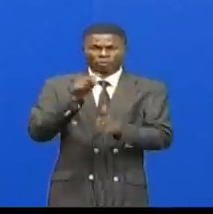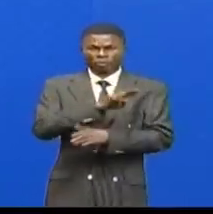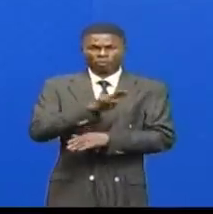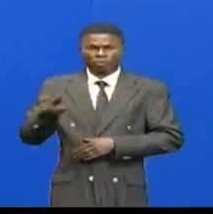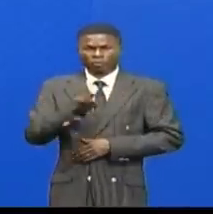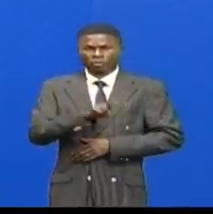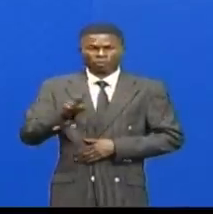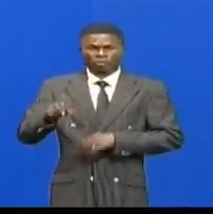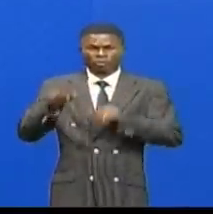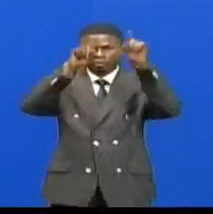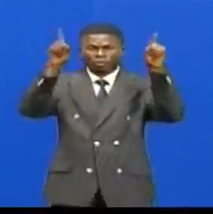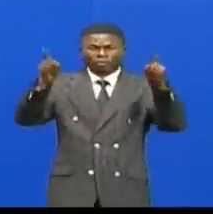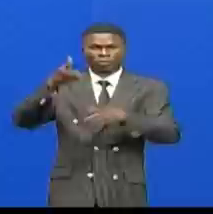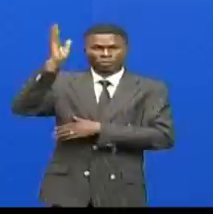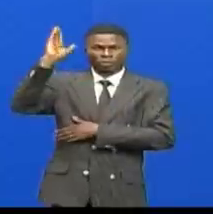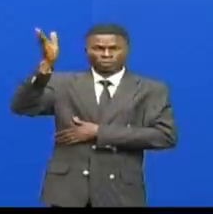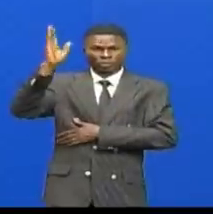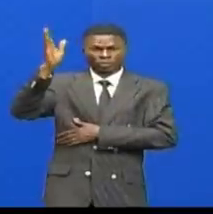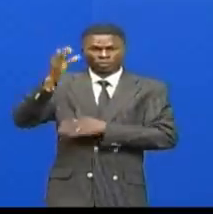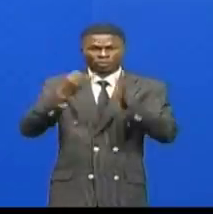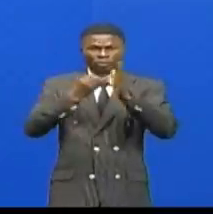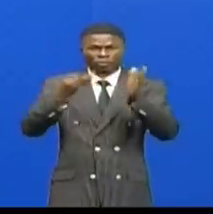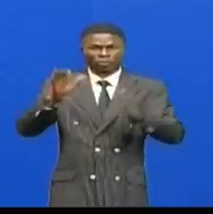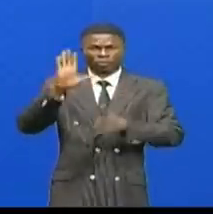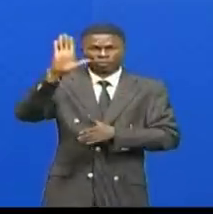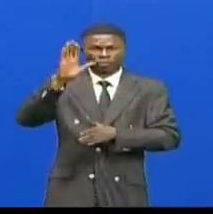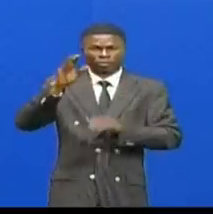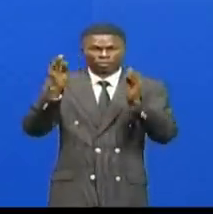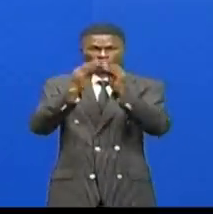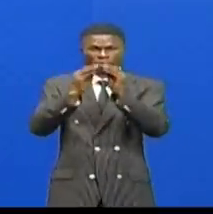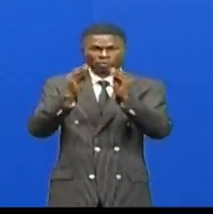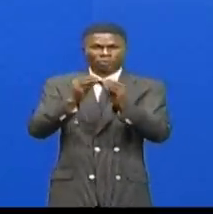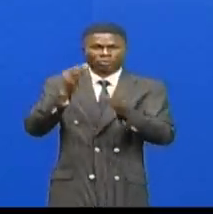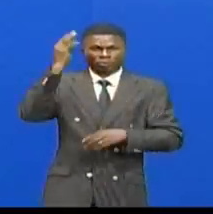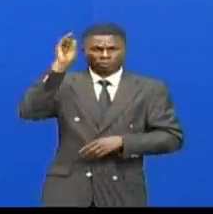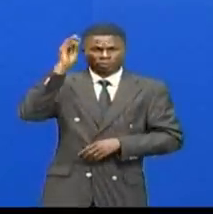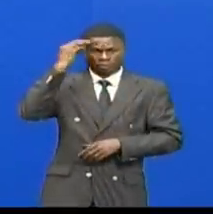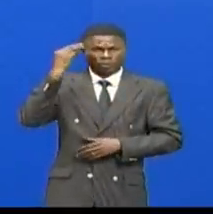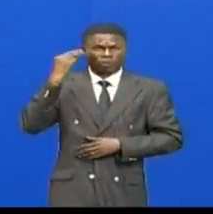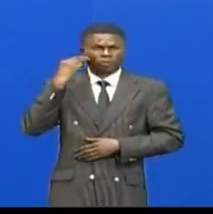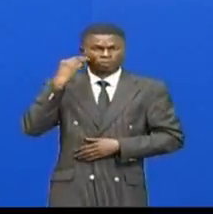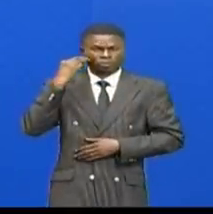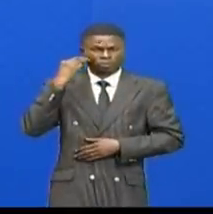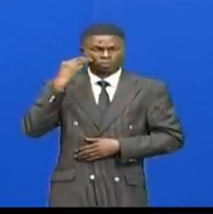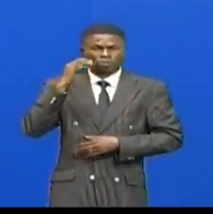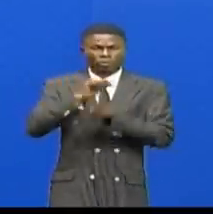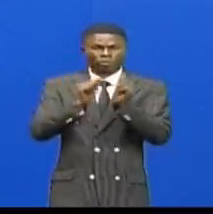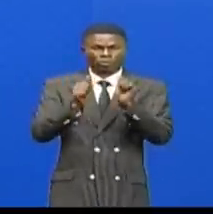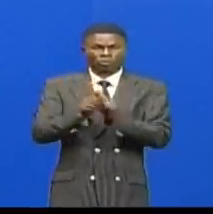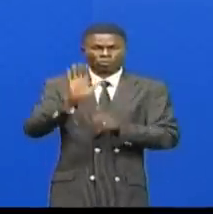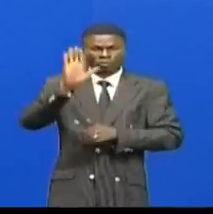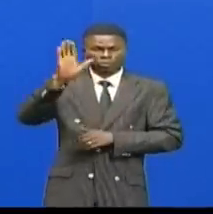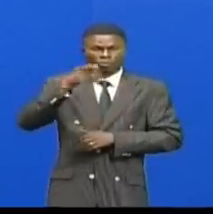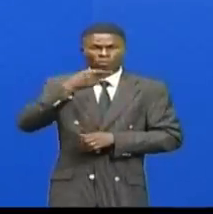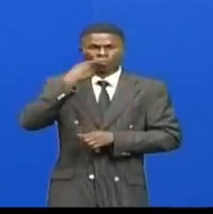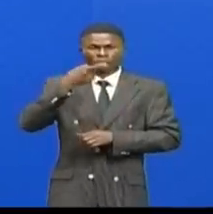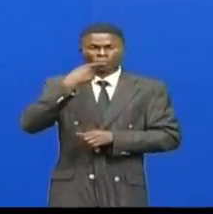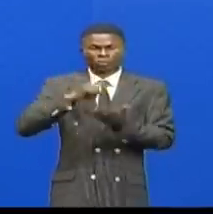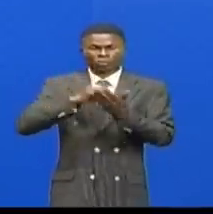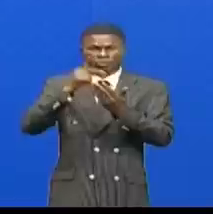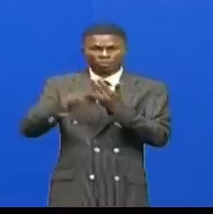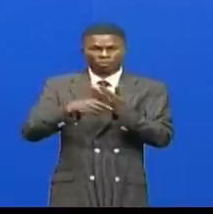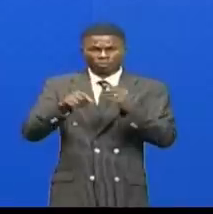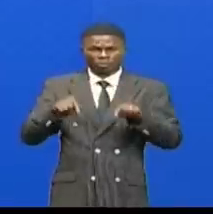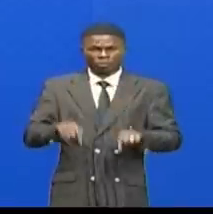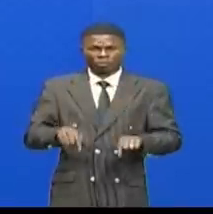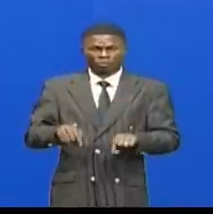par visioconférence la 75e réunion du Conseil des ministres. 5 points étaient inscrits à l'ordre du